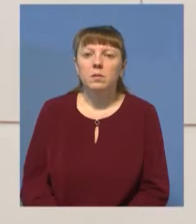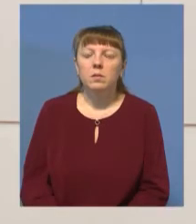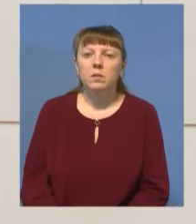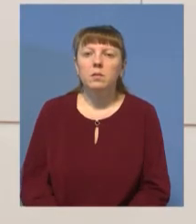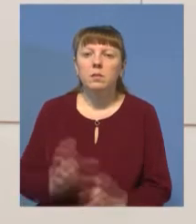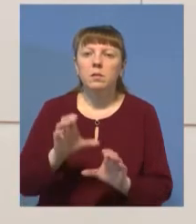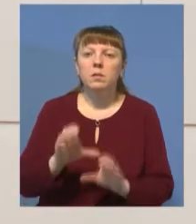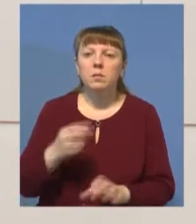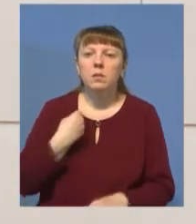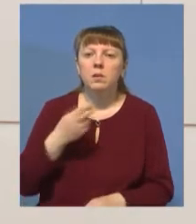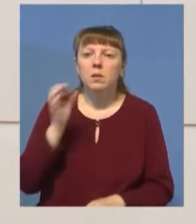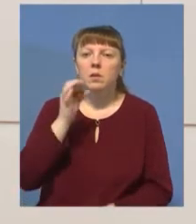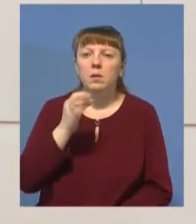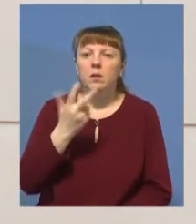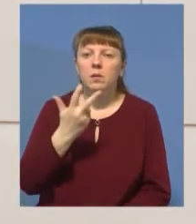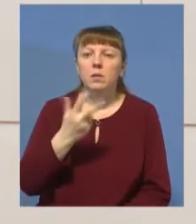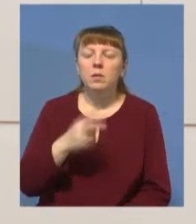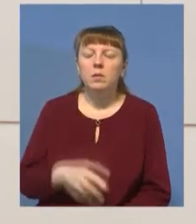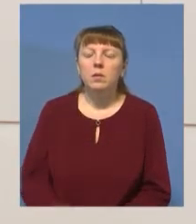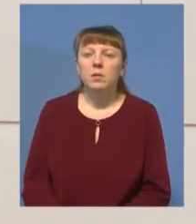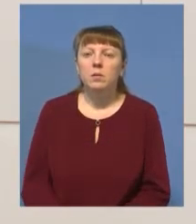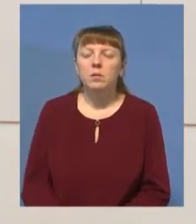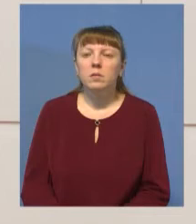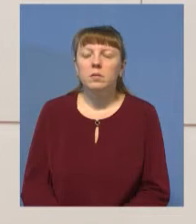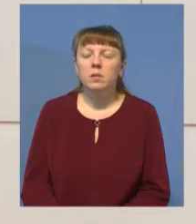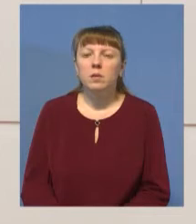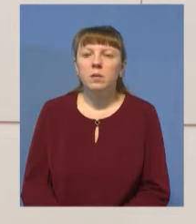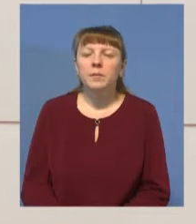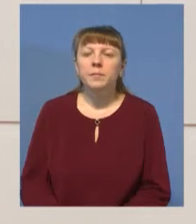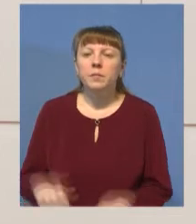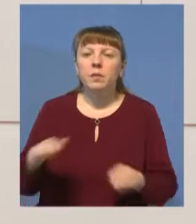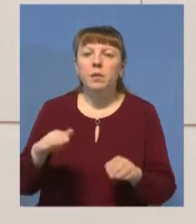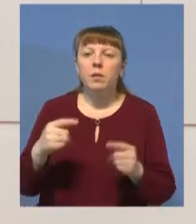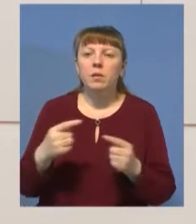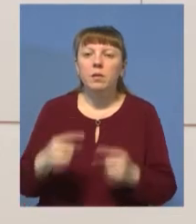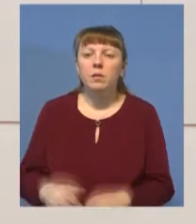зря предусмотрел эту трехступенчатую ступень урегулирования спора.